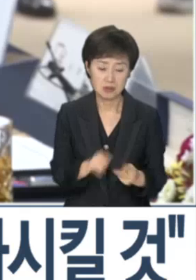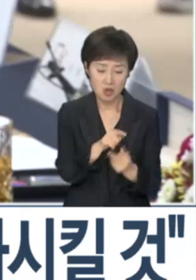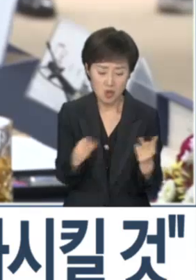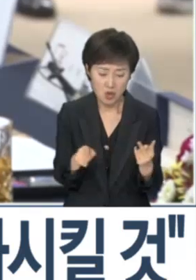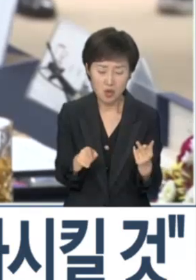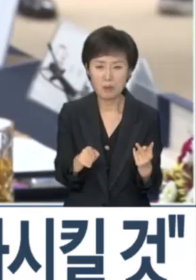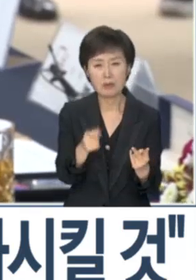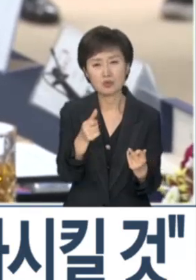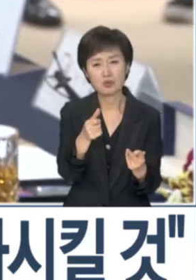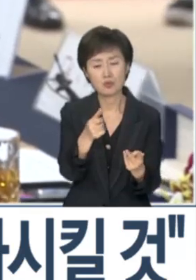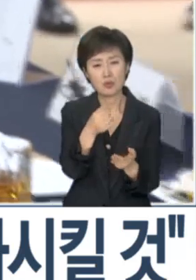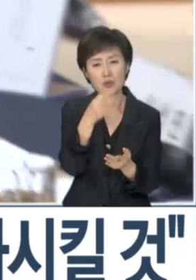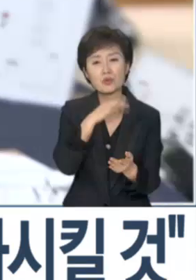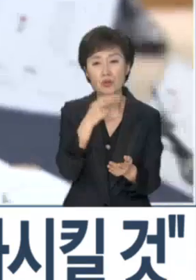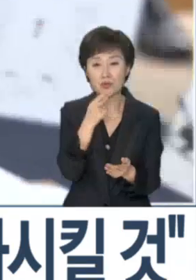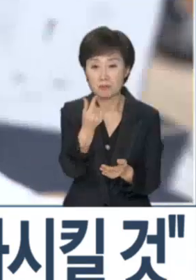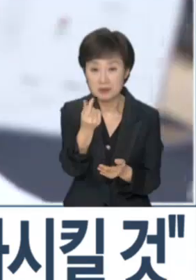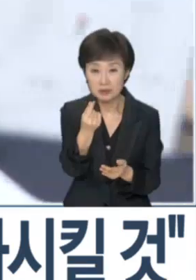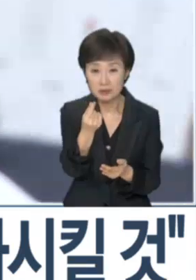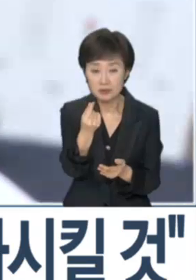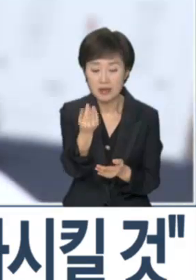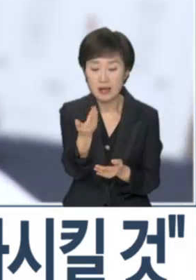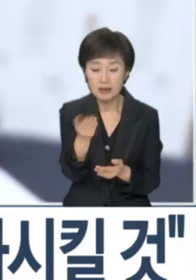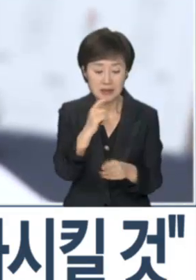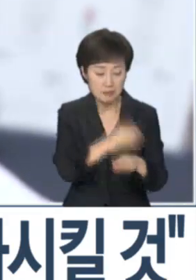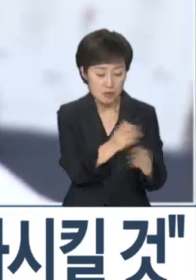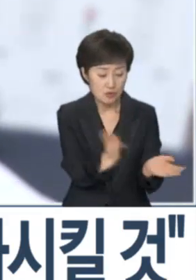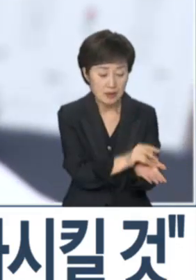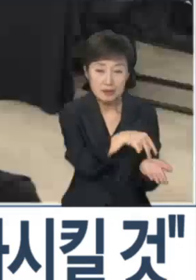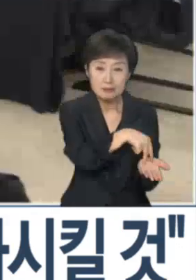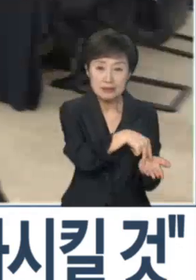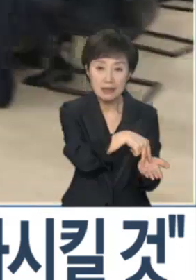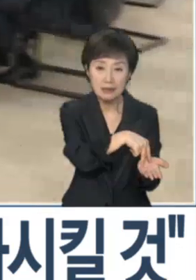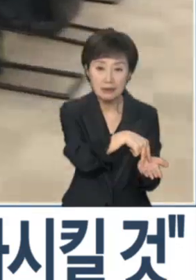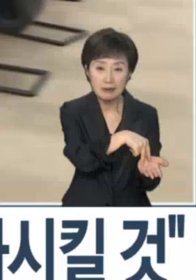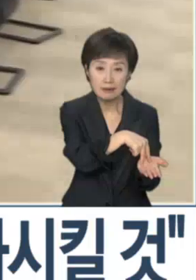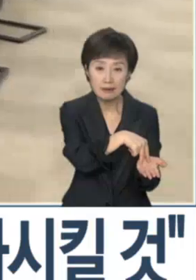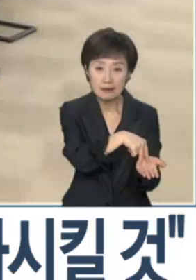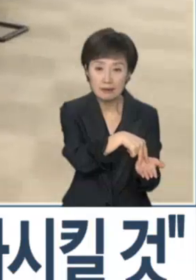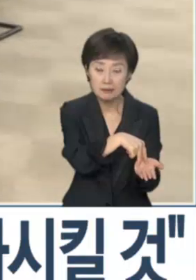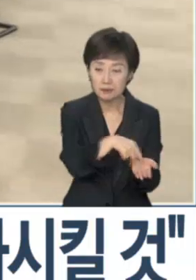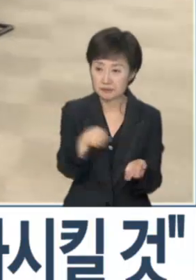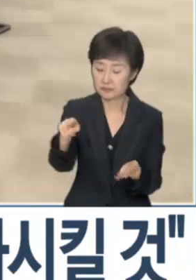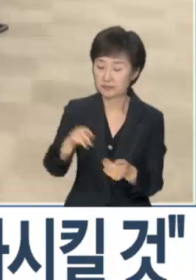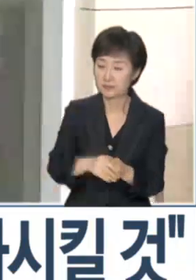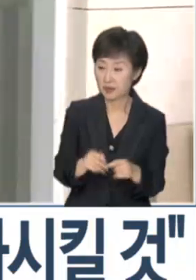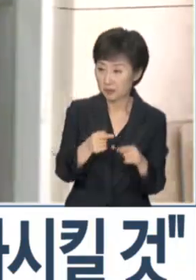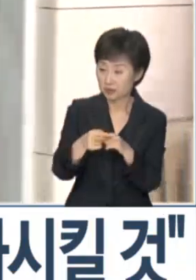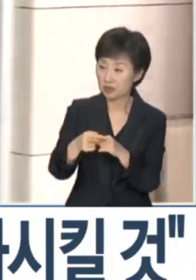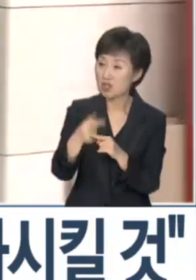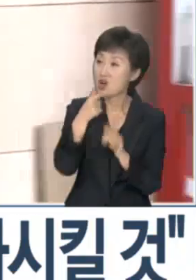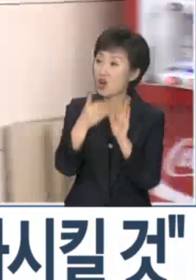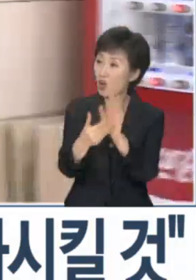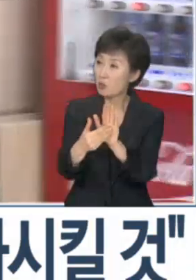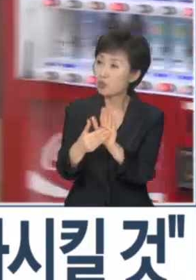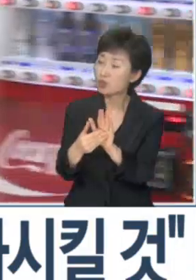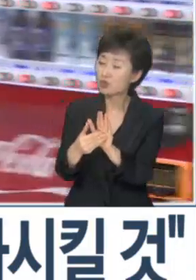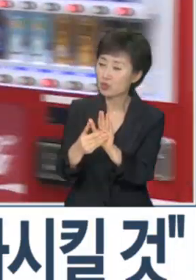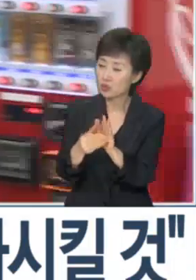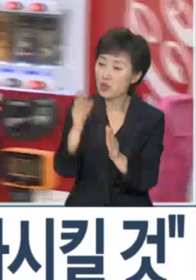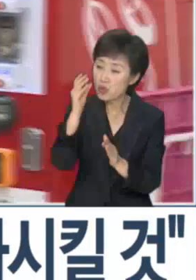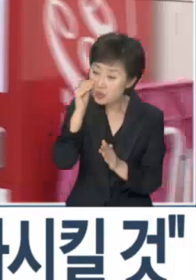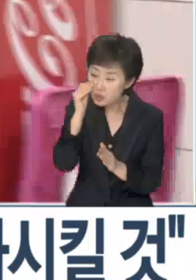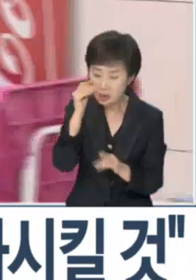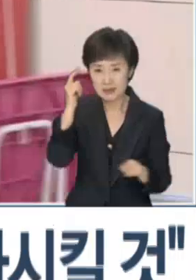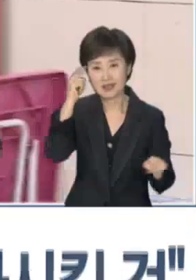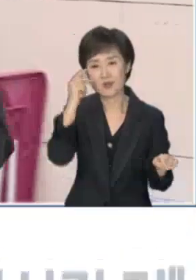있을 겁니다. 뭐 그렇다고 민주당이 여기에 대해서 100% 민주당이 이거에 대해서 호의적인 그런 정치적 이득을